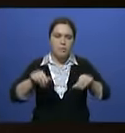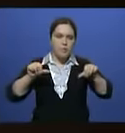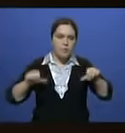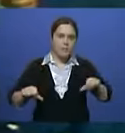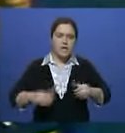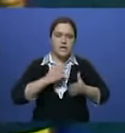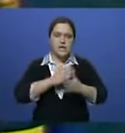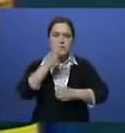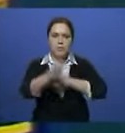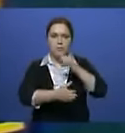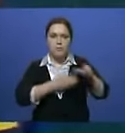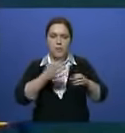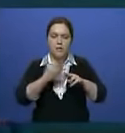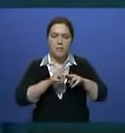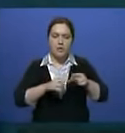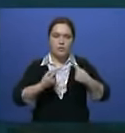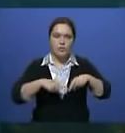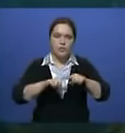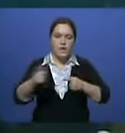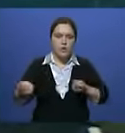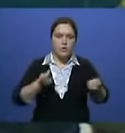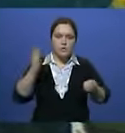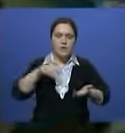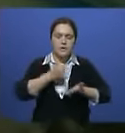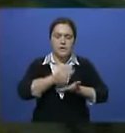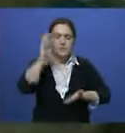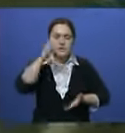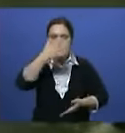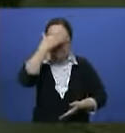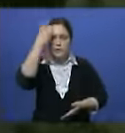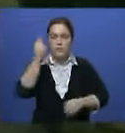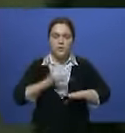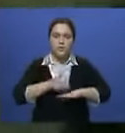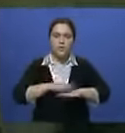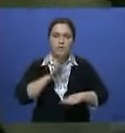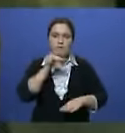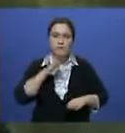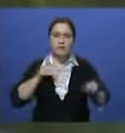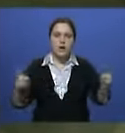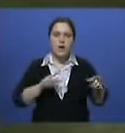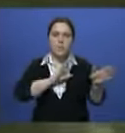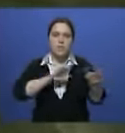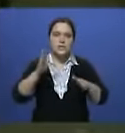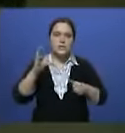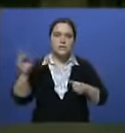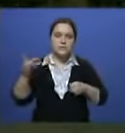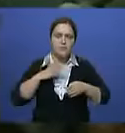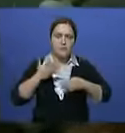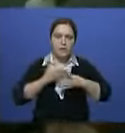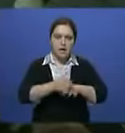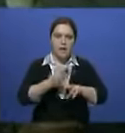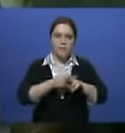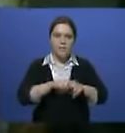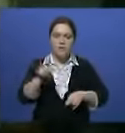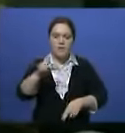международного сообщества под руководством главы государства уже забыли сложные времена становления после развала Советского Союза В стране не